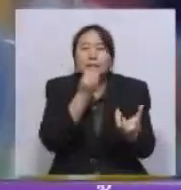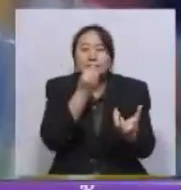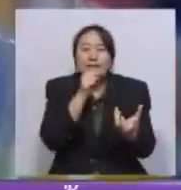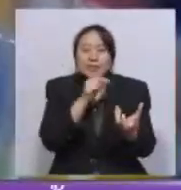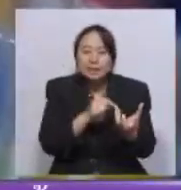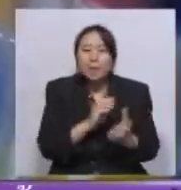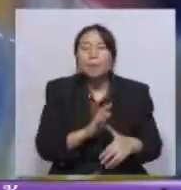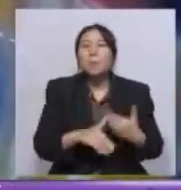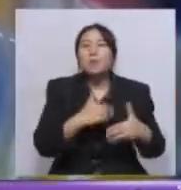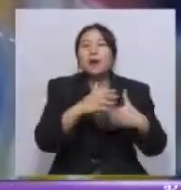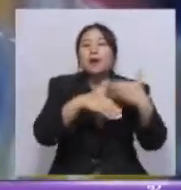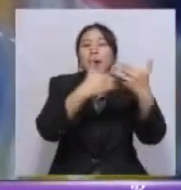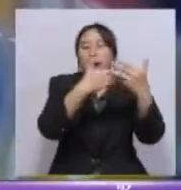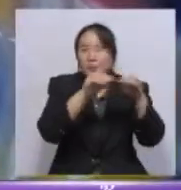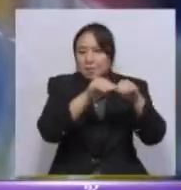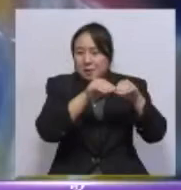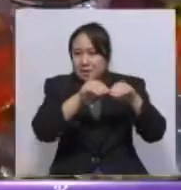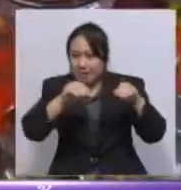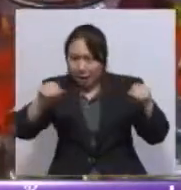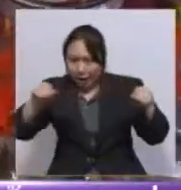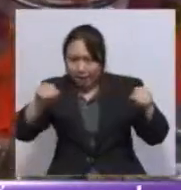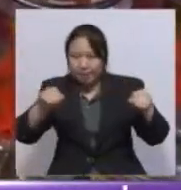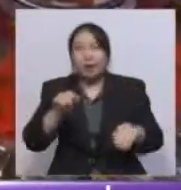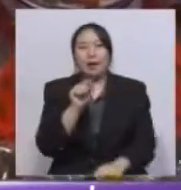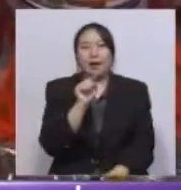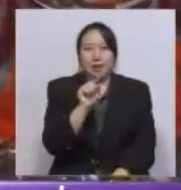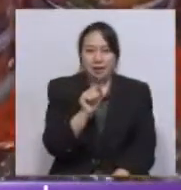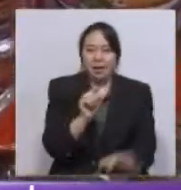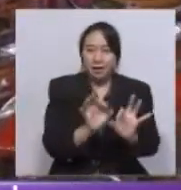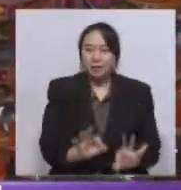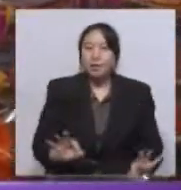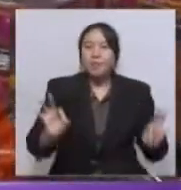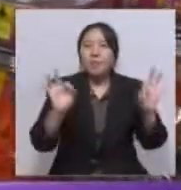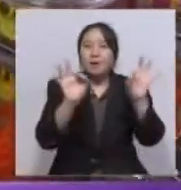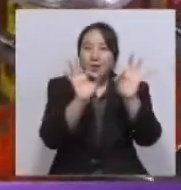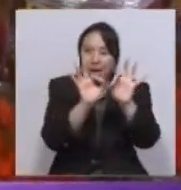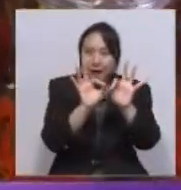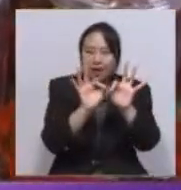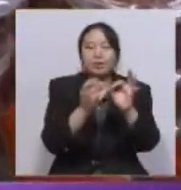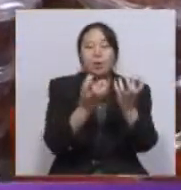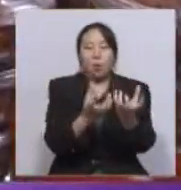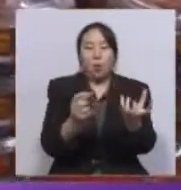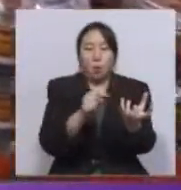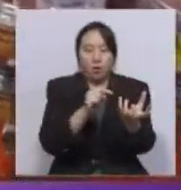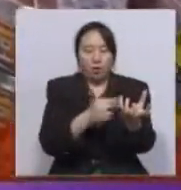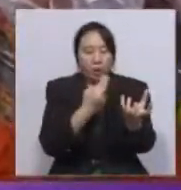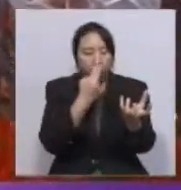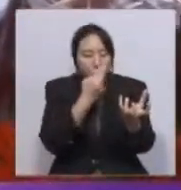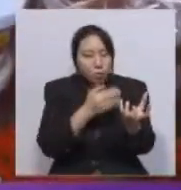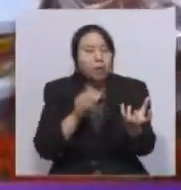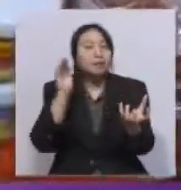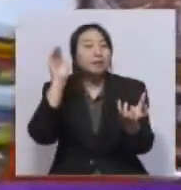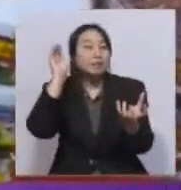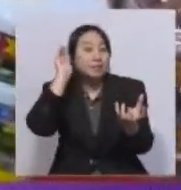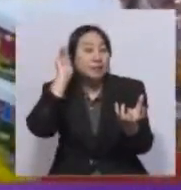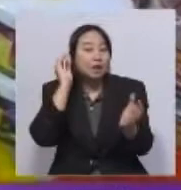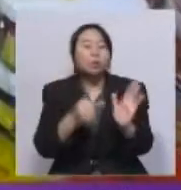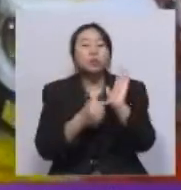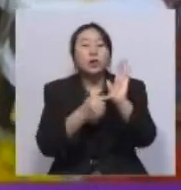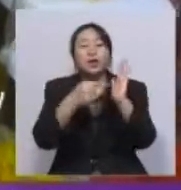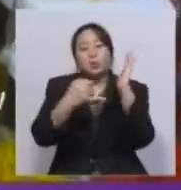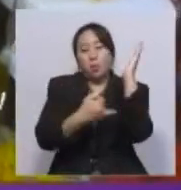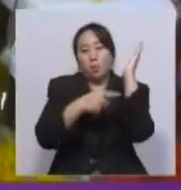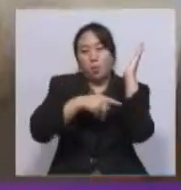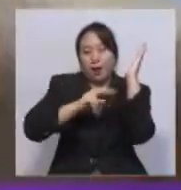าตรฐาน Primary GMP มีความสำคัญในการสร้างความเชื่อมั่นให้กับผลิตภัณฑ์อาหารซึ่งที่จังหวัดพังง